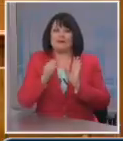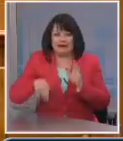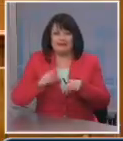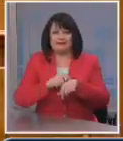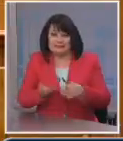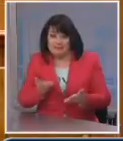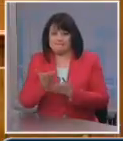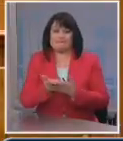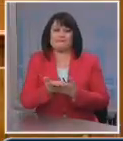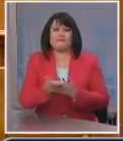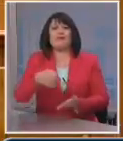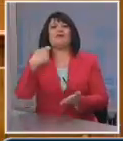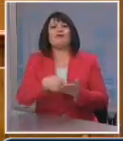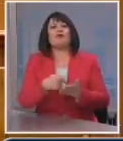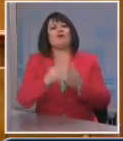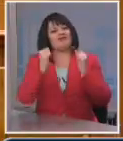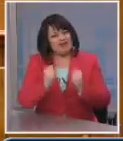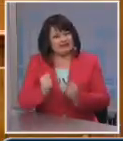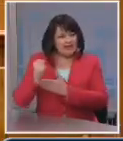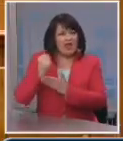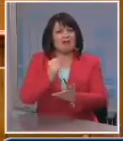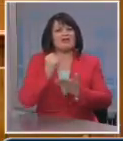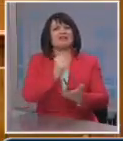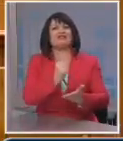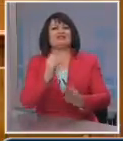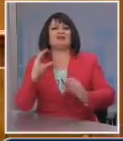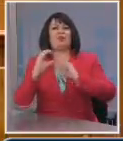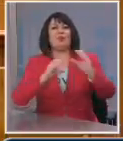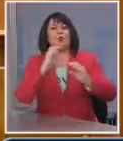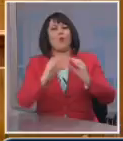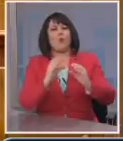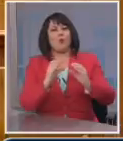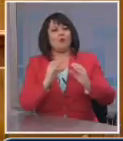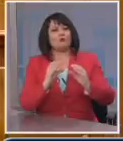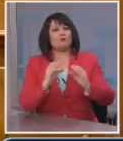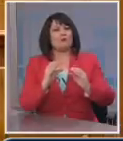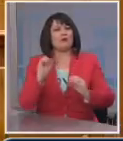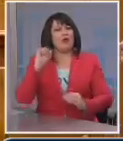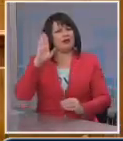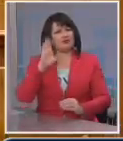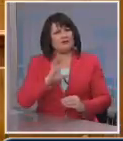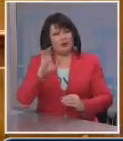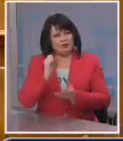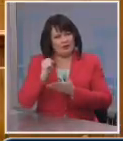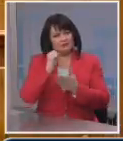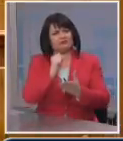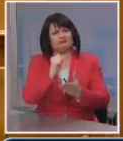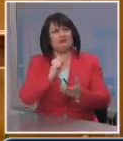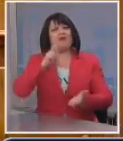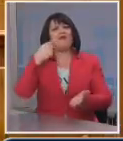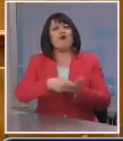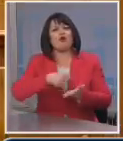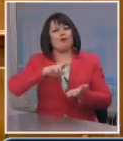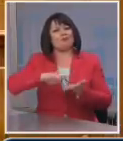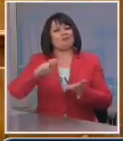φυσικά και τις βασικές ενισχύσεις, καθώς και τις συνδεμένες και τις πράσινες ενισχύσεις, σε πλήρη αντίθεση με αυτά τα